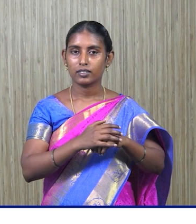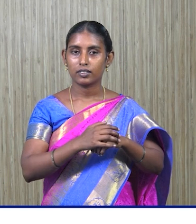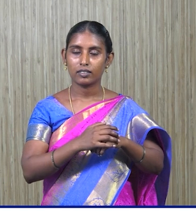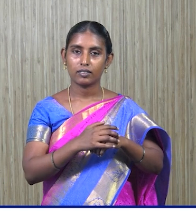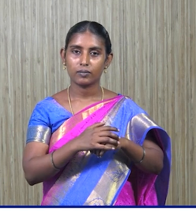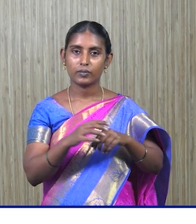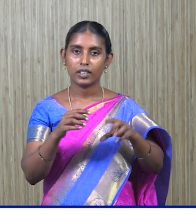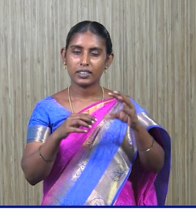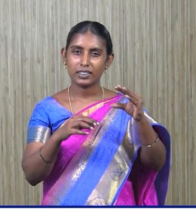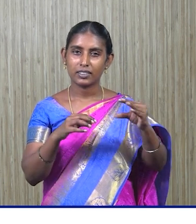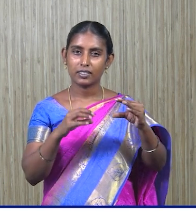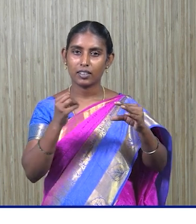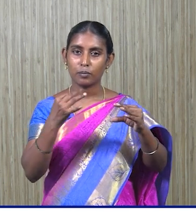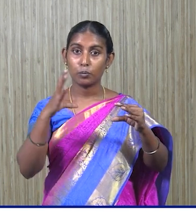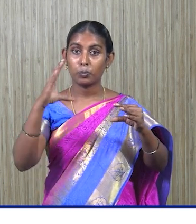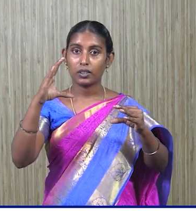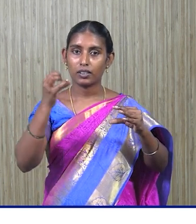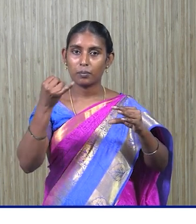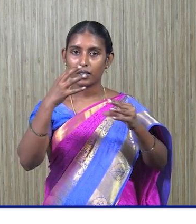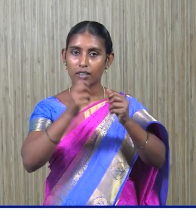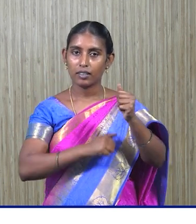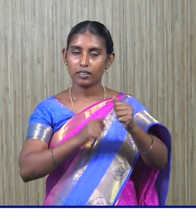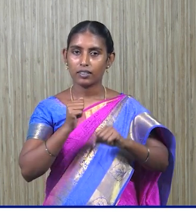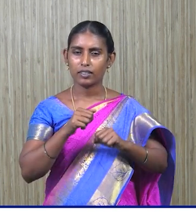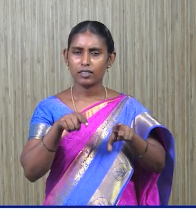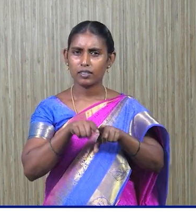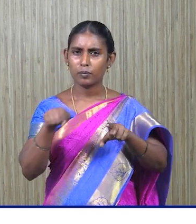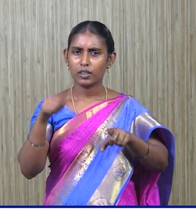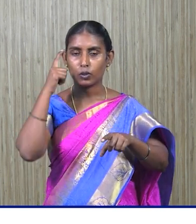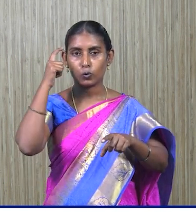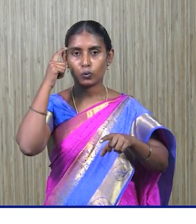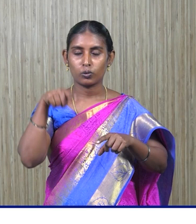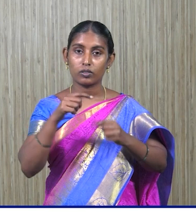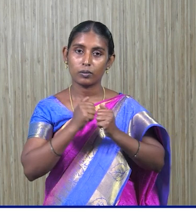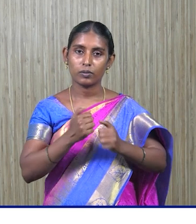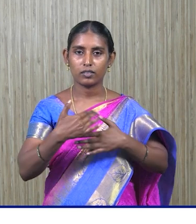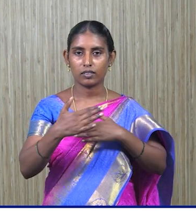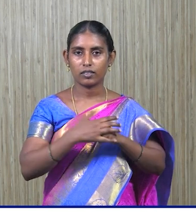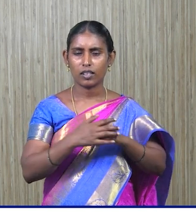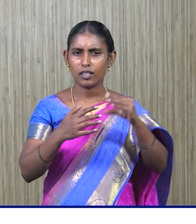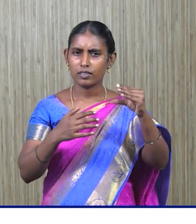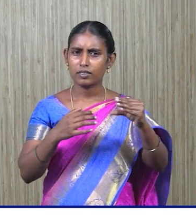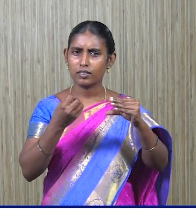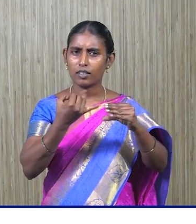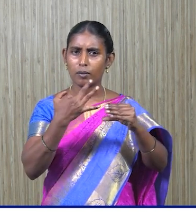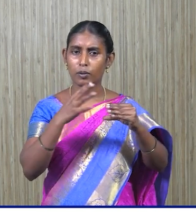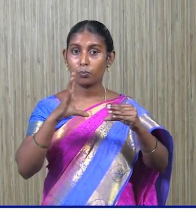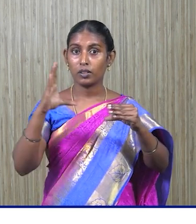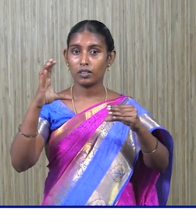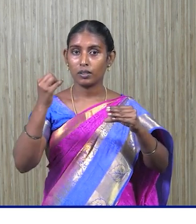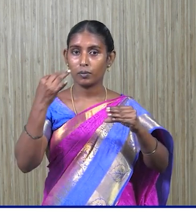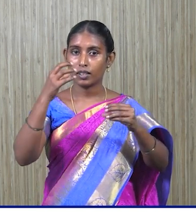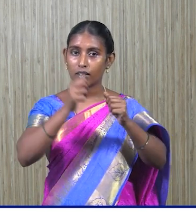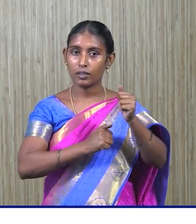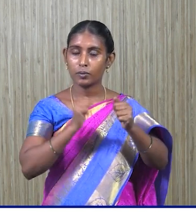சொல்லலாம். சிறிய எண்ணிலிருந்து நாம் பெரிய எண்ணை கழிக்கிறோம். அப்போ இங்கே தான் நீங்கள் வந்து கொஞ்சம் யோசித்து நம்ம செய்யணும். அப்போ சிறிய எண்ணிலிருந்து நாம் பெரிய எண்ணை கழிக்கும் போது என்ன